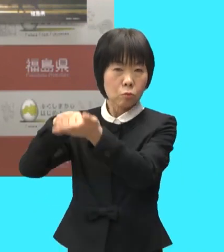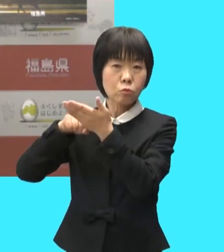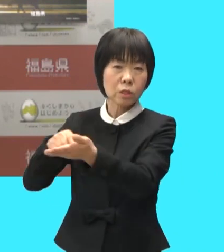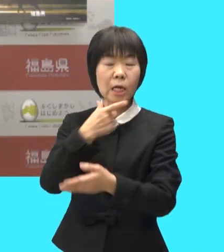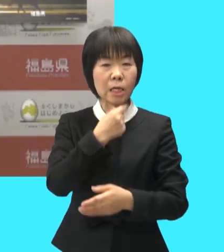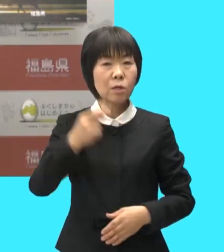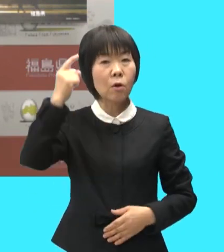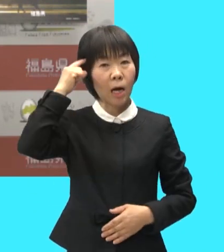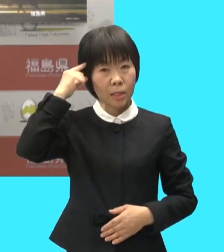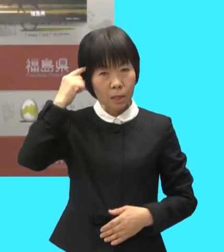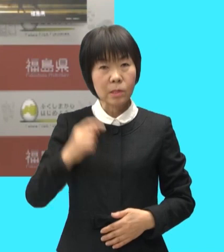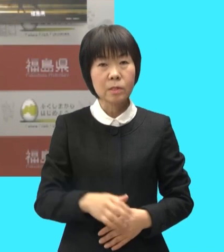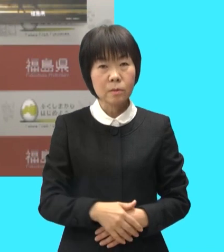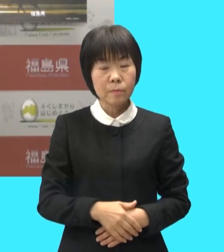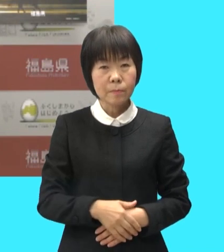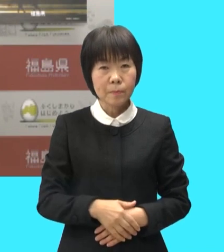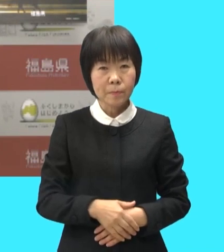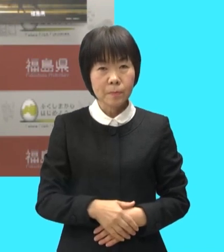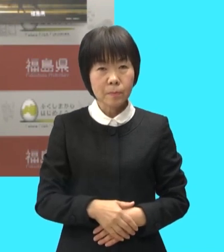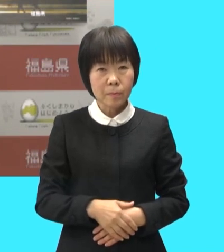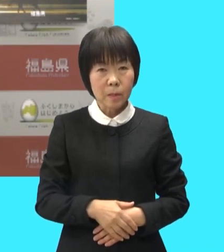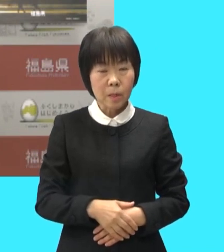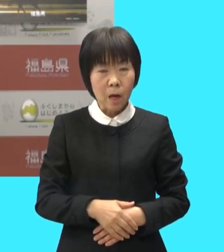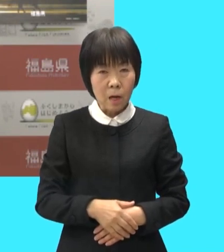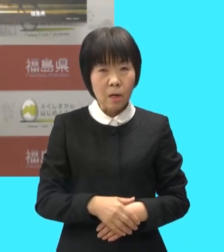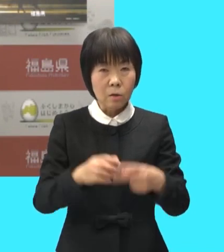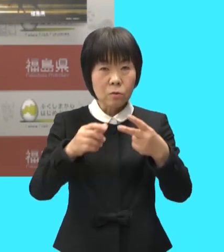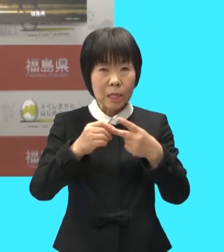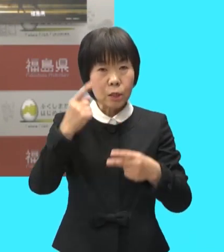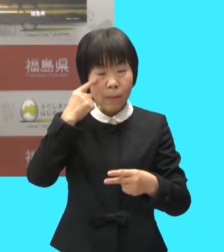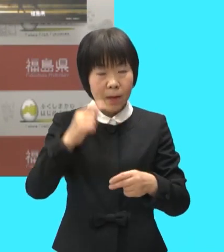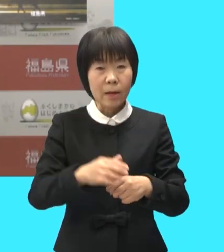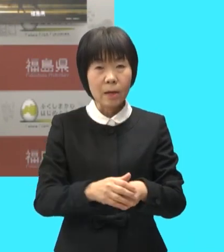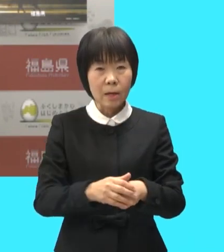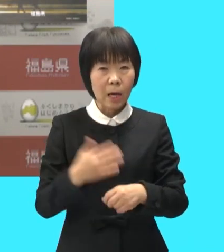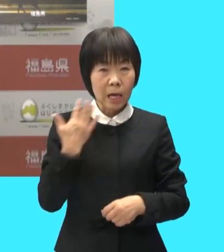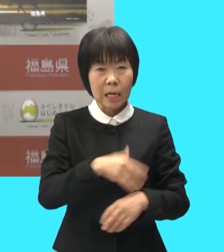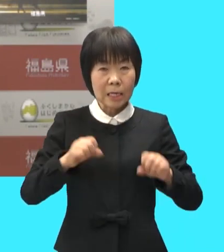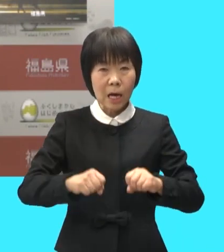考えております。また後半の質問、健康